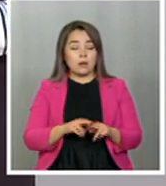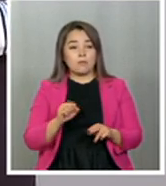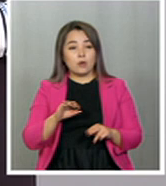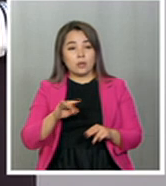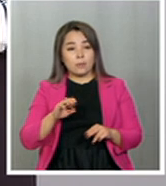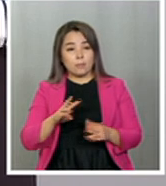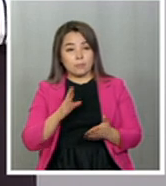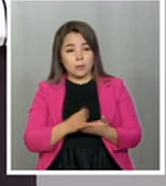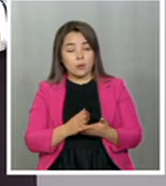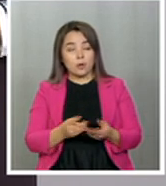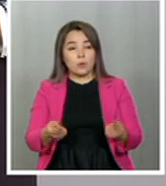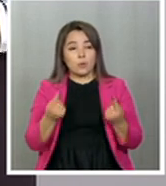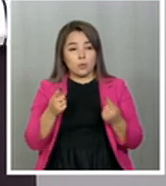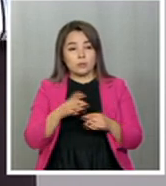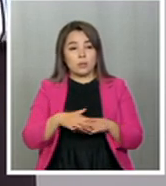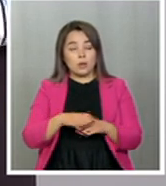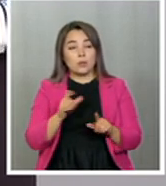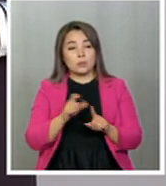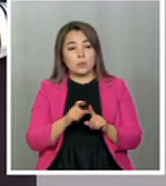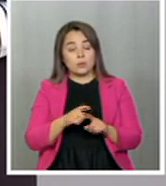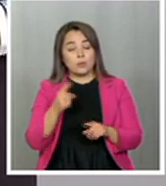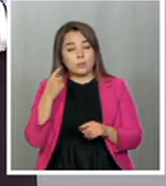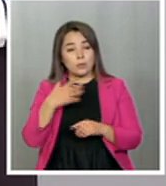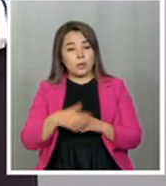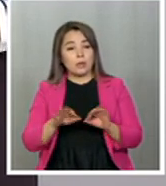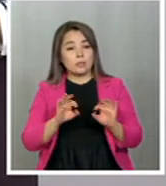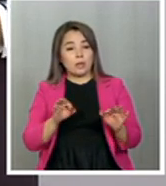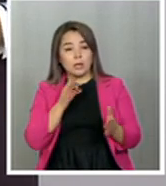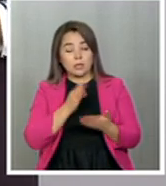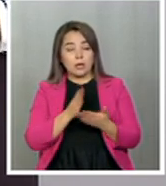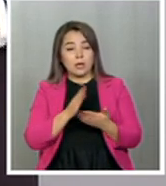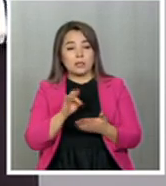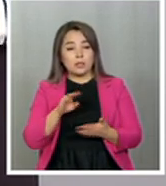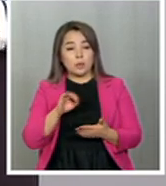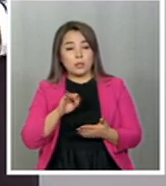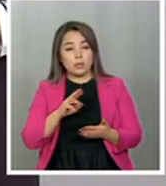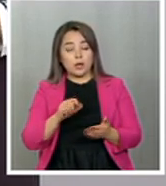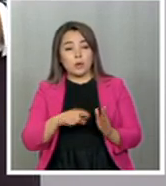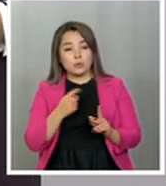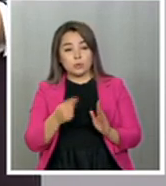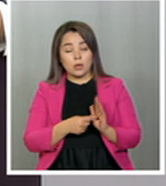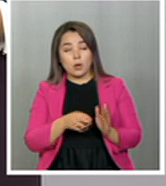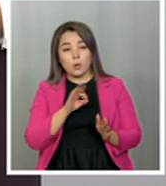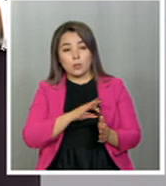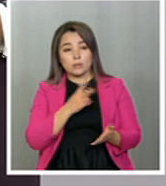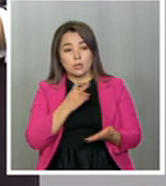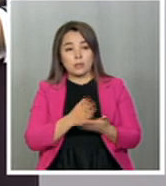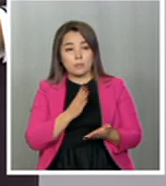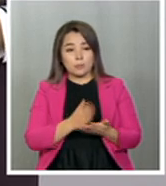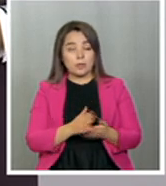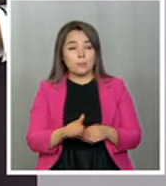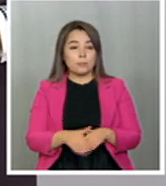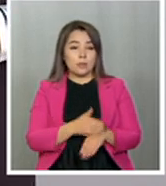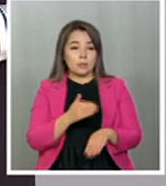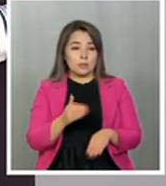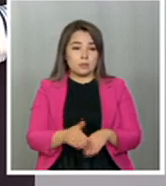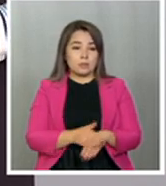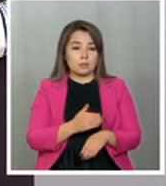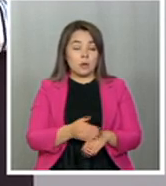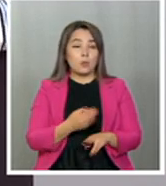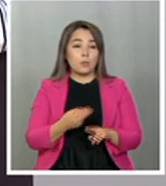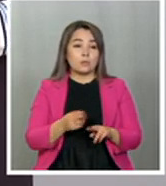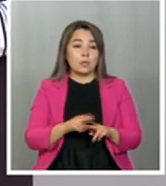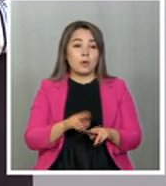афоризмдерге, ұлылардың сөздеріне түсініктеме беруде риторикалық сұрақтарды қолдандық. Жарайсыздар, олай